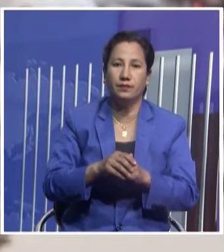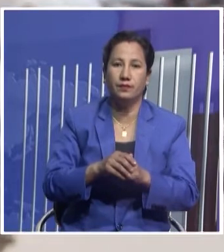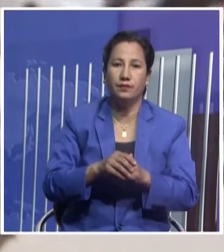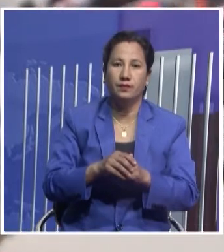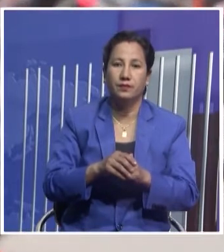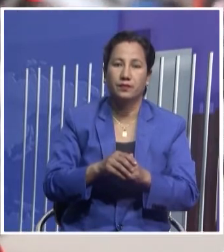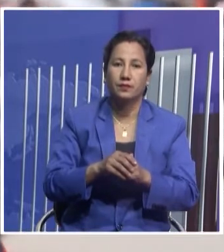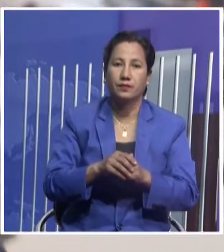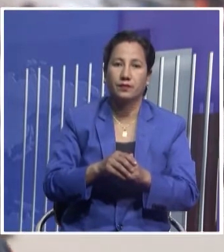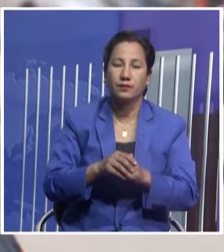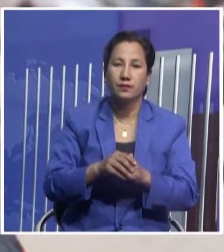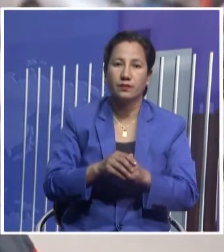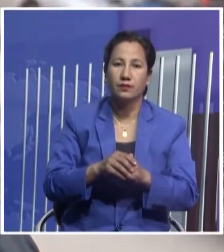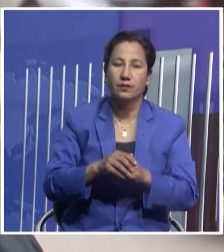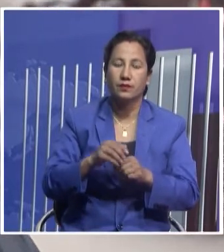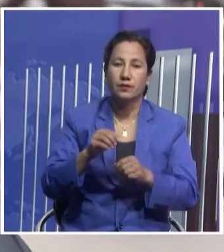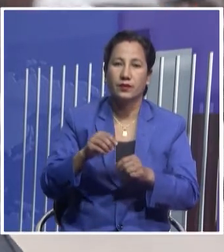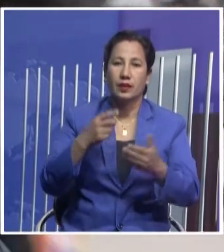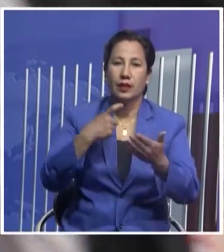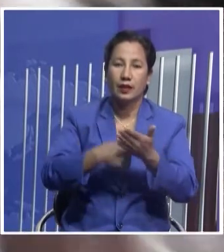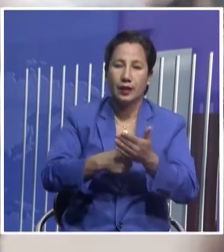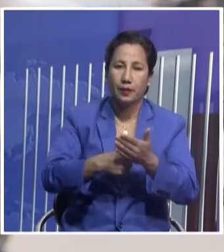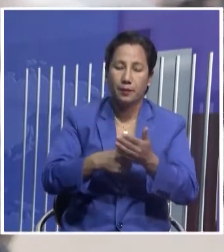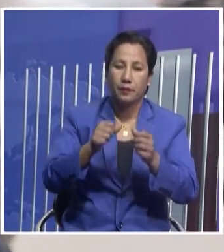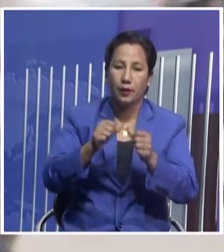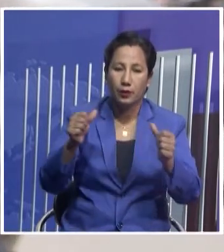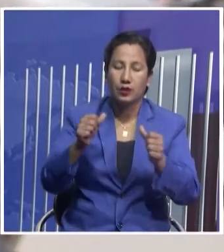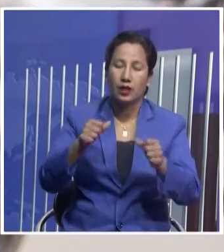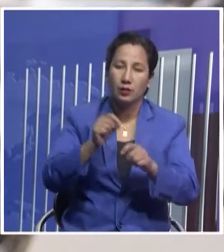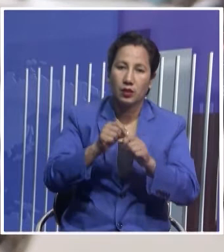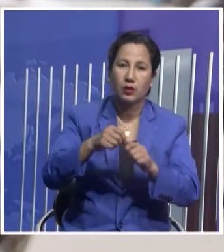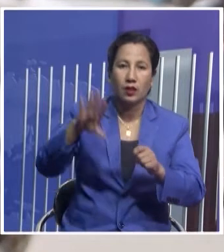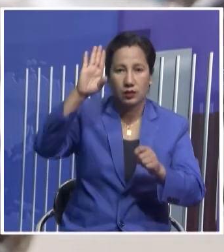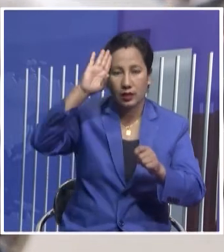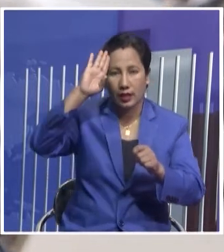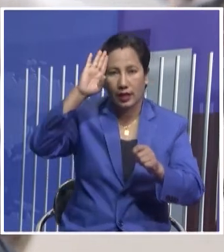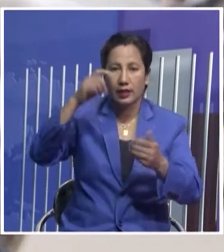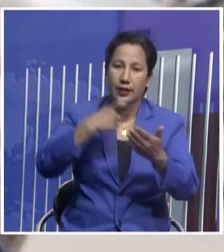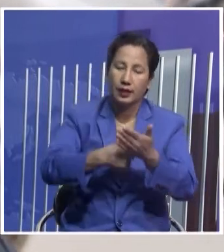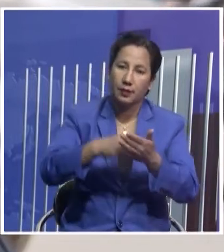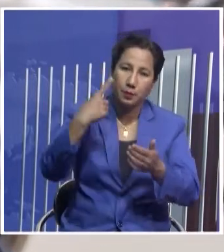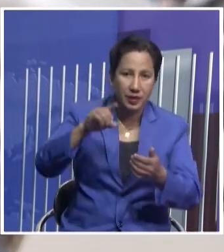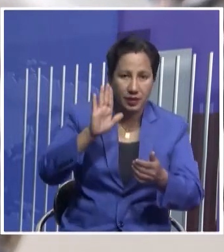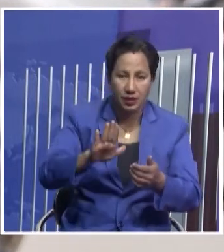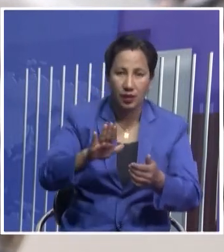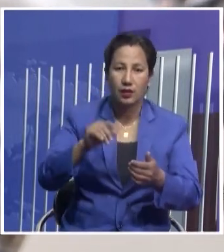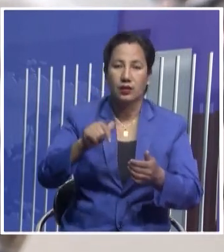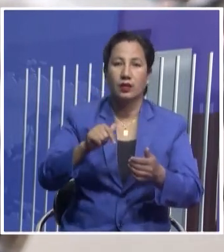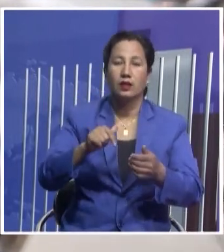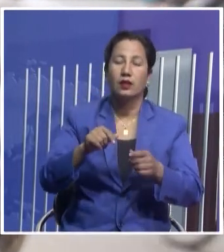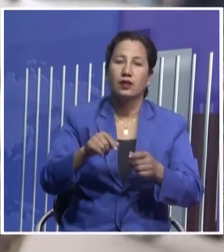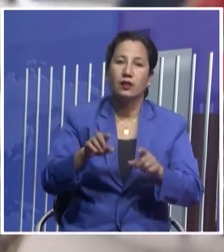भूकम्प प्रतिरोधात्मक चाहिँ यो नियम सरकारले ल्याएको छ त्यसमा चाहिँ नियम चाहिँ ठिक छ तर जति